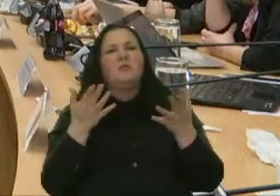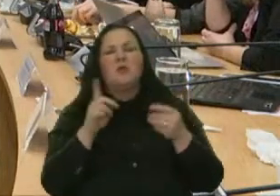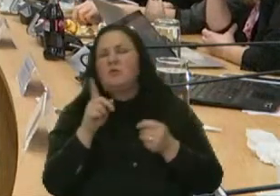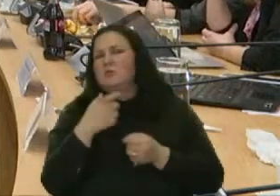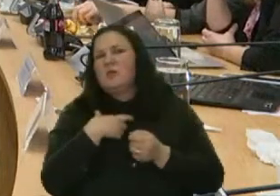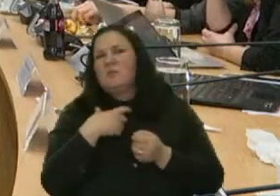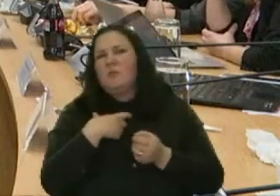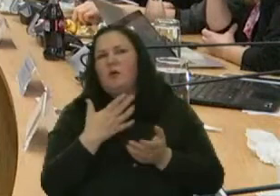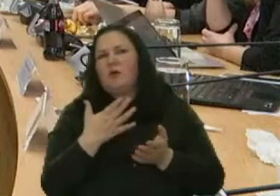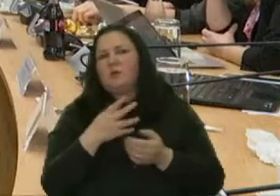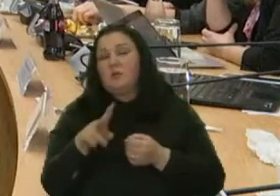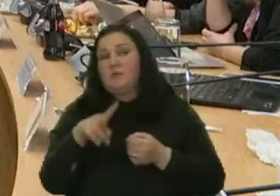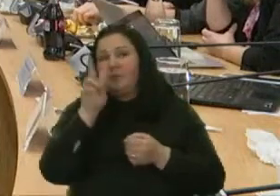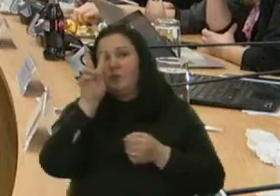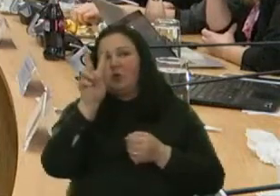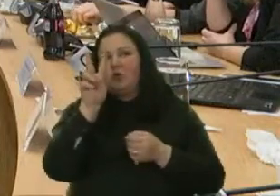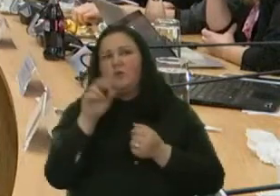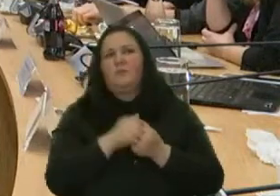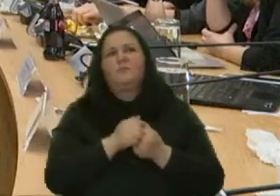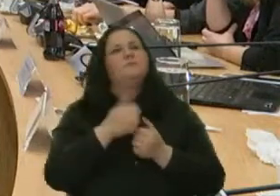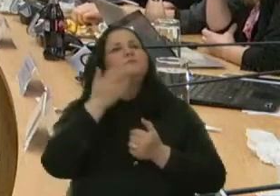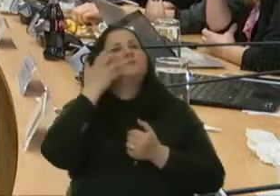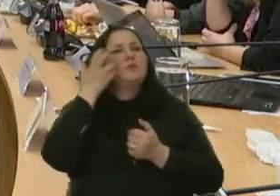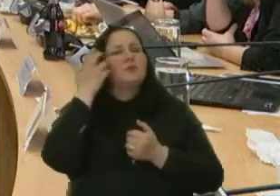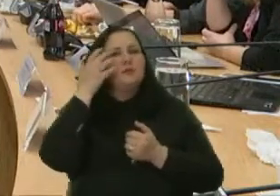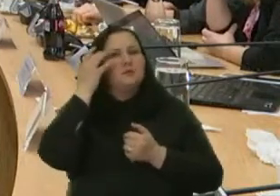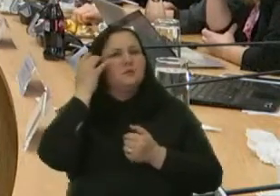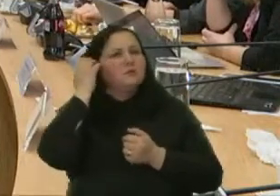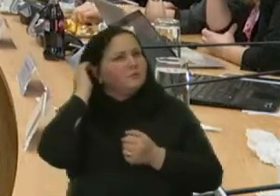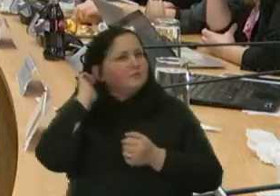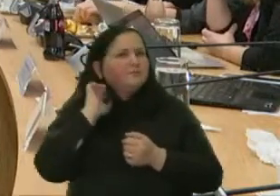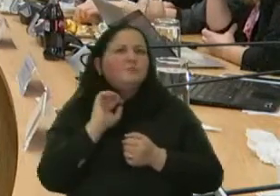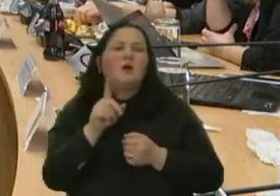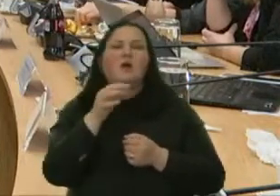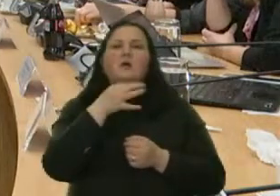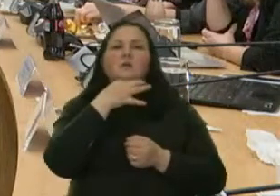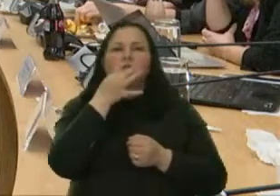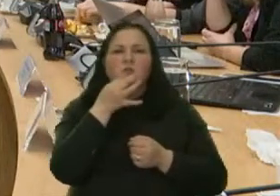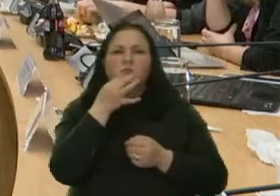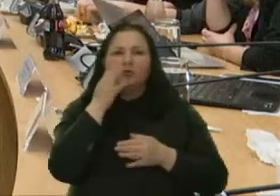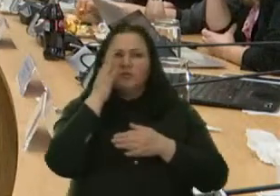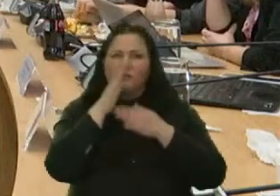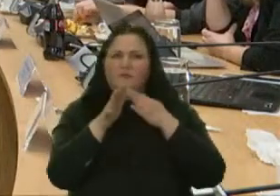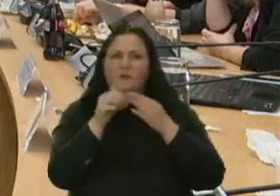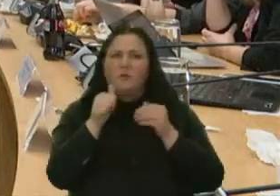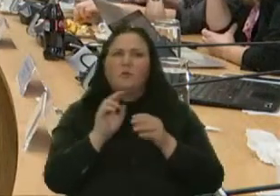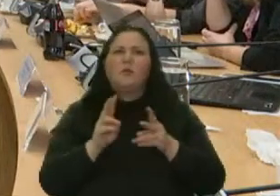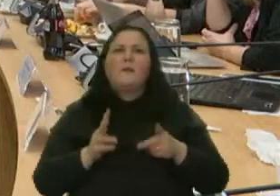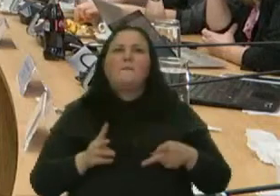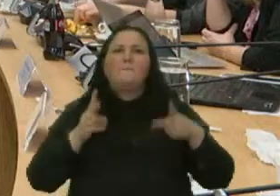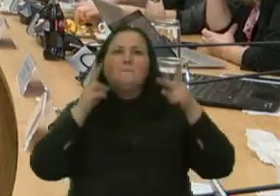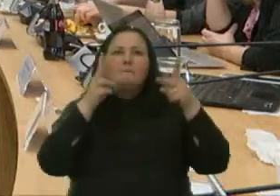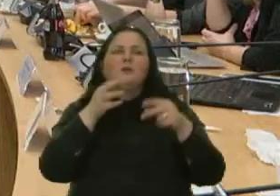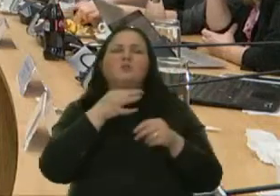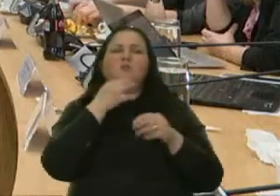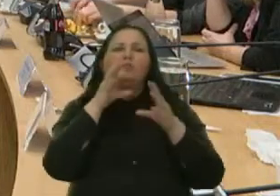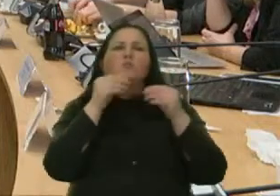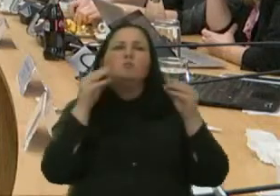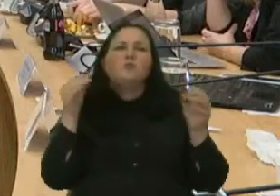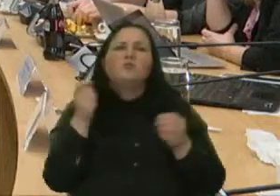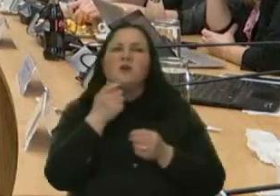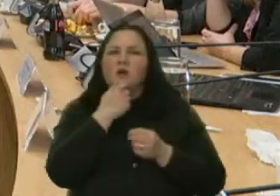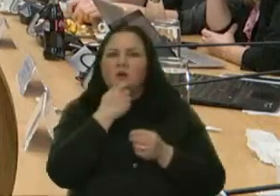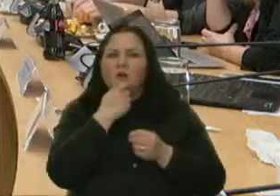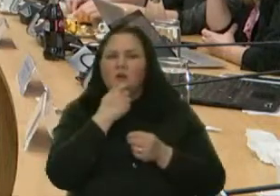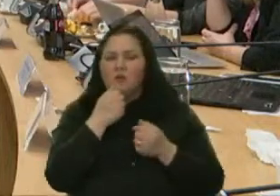ă doi când a spus că realizarea unui pasaj presupune ani buni Noi